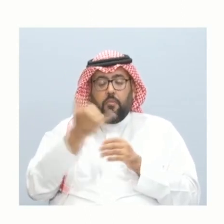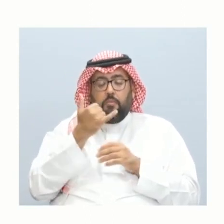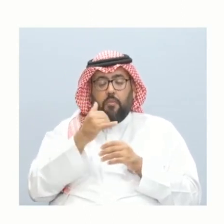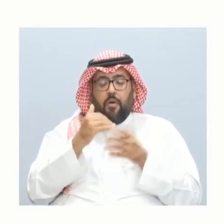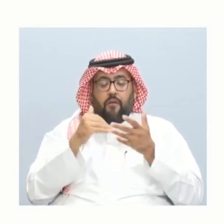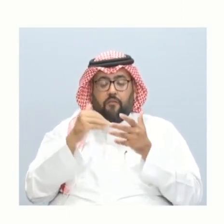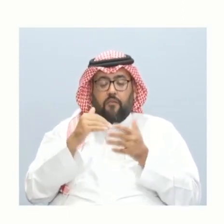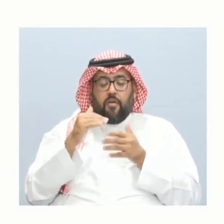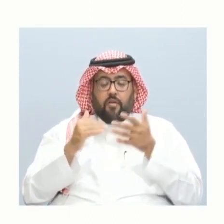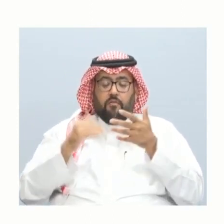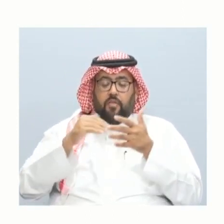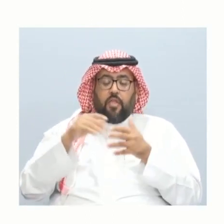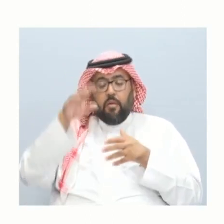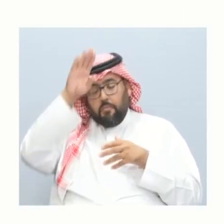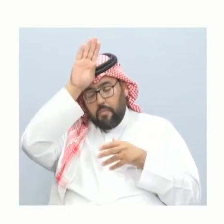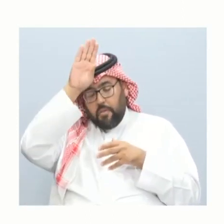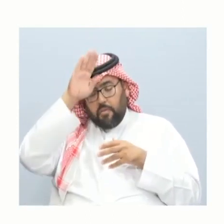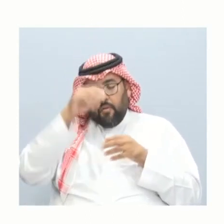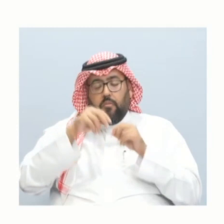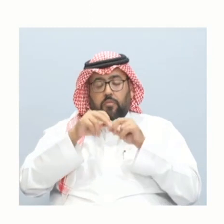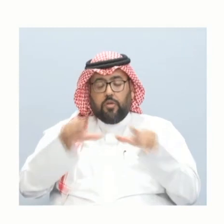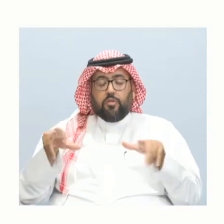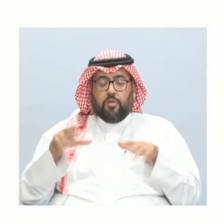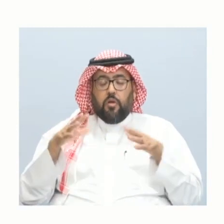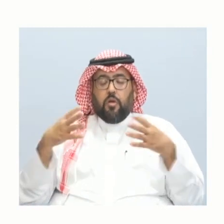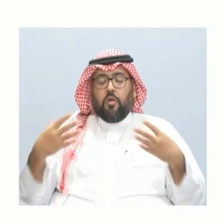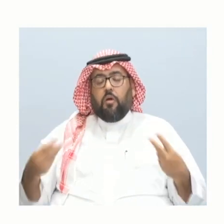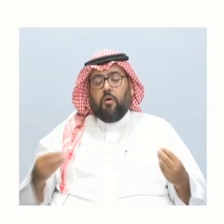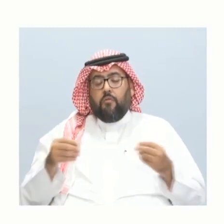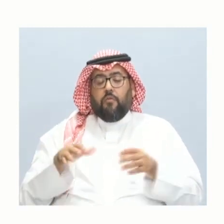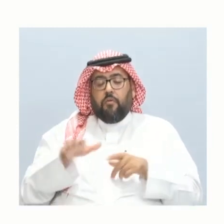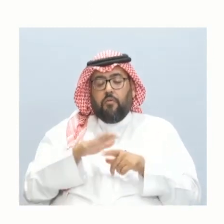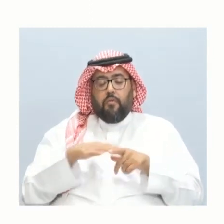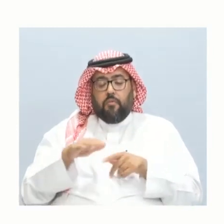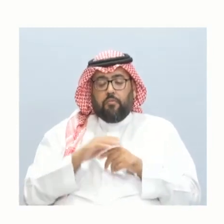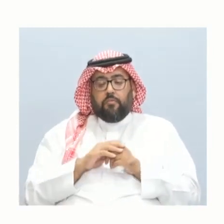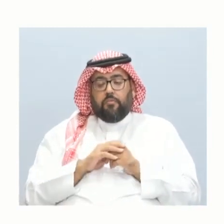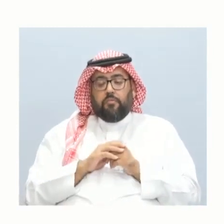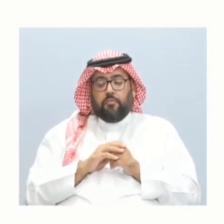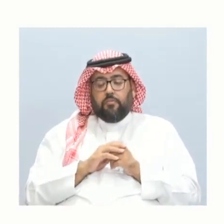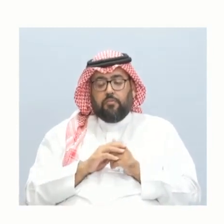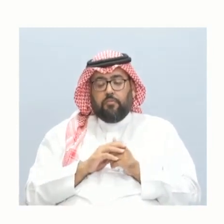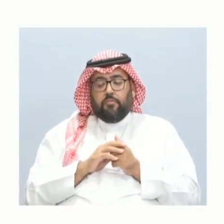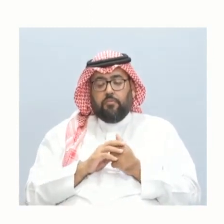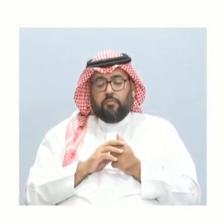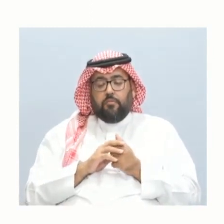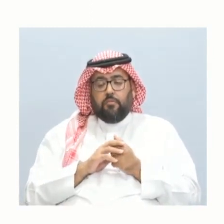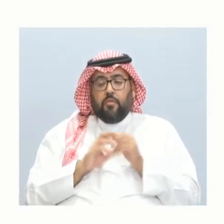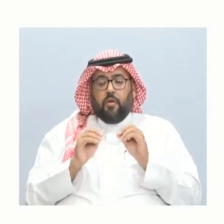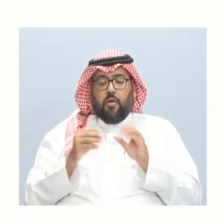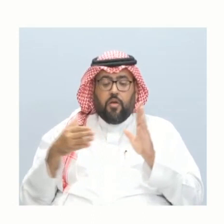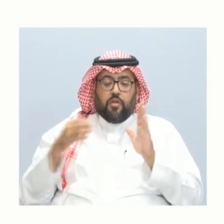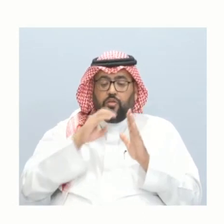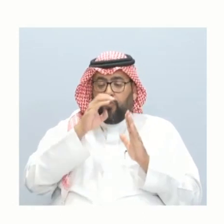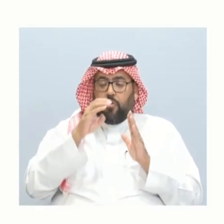المملكه ونشر الرخاء والامن في ربوعها بهذه الطريقه